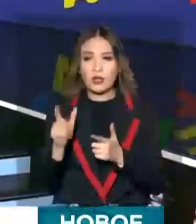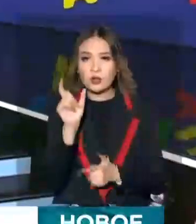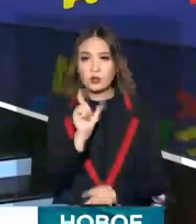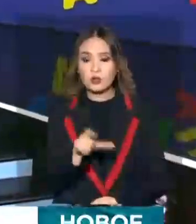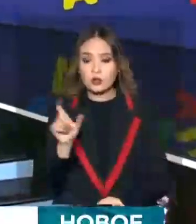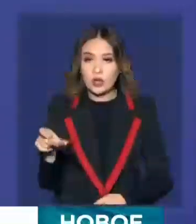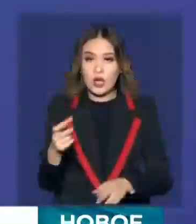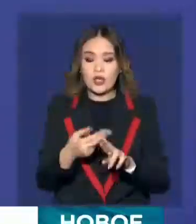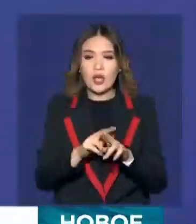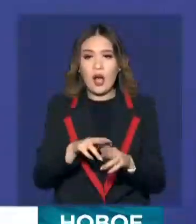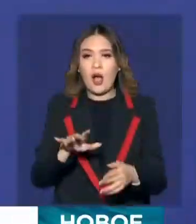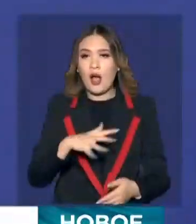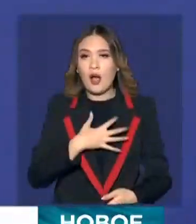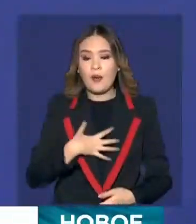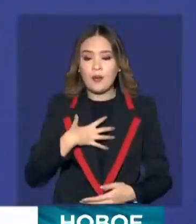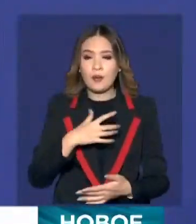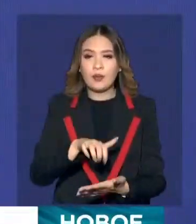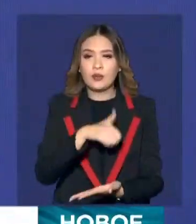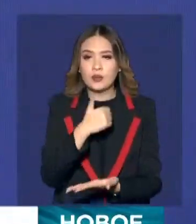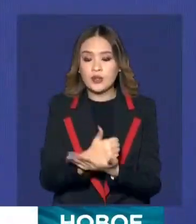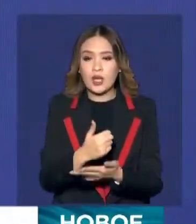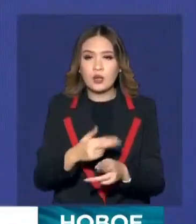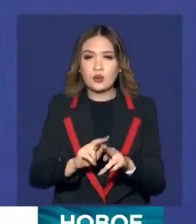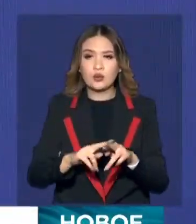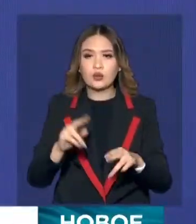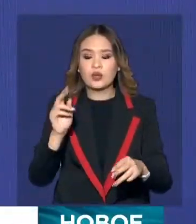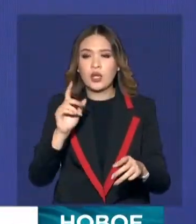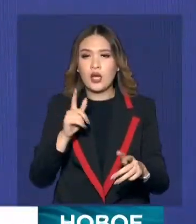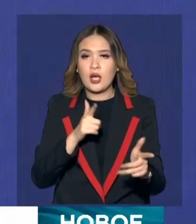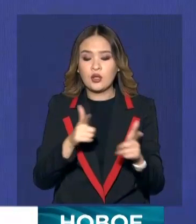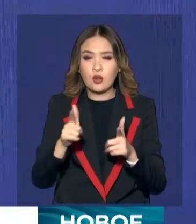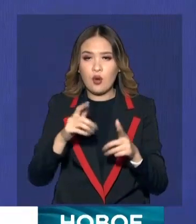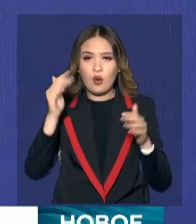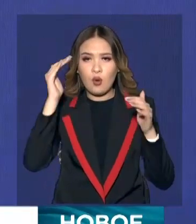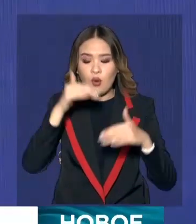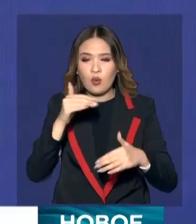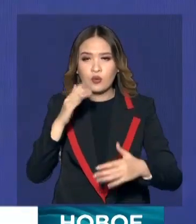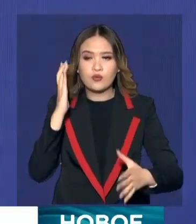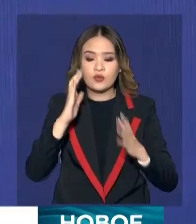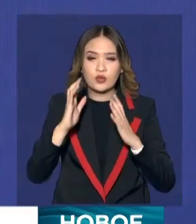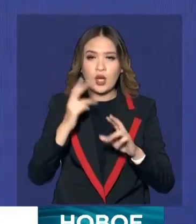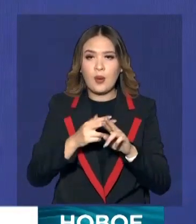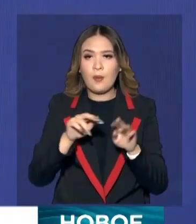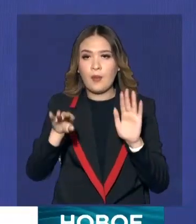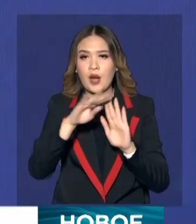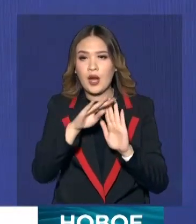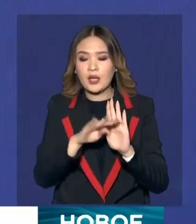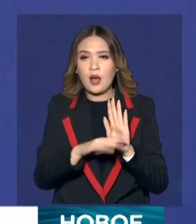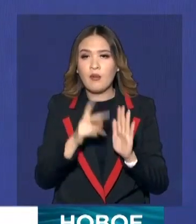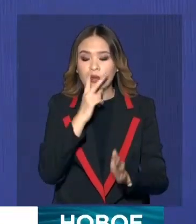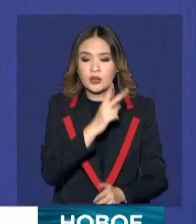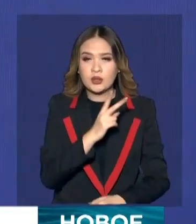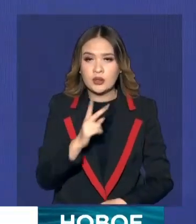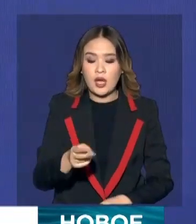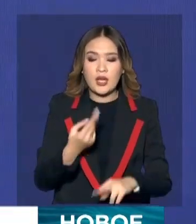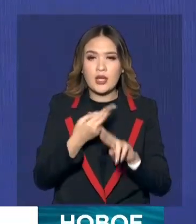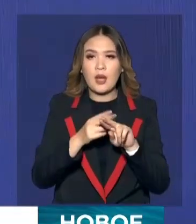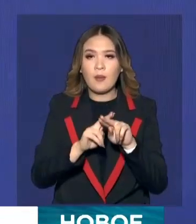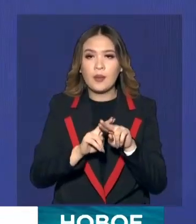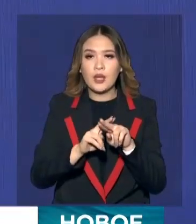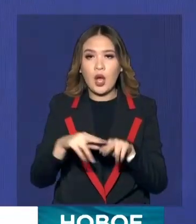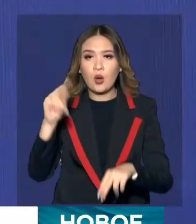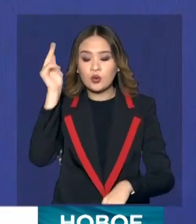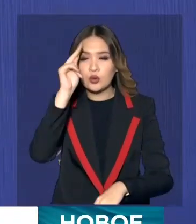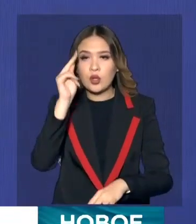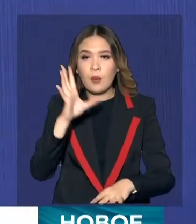Поэтому обязательно участие вузов и колледжей, совершенствование, обновление образовательных программ вузов и колледжей, восстановление